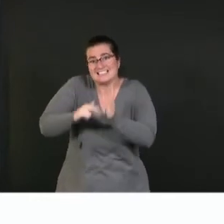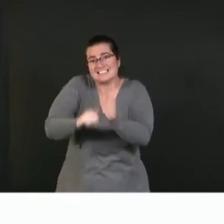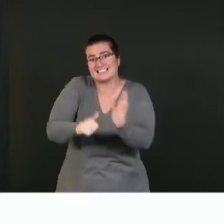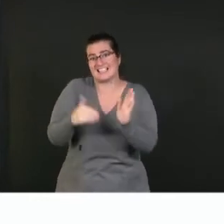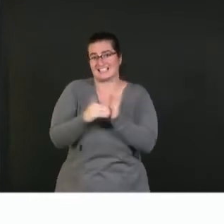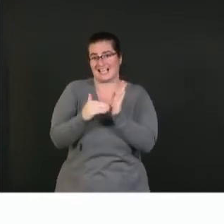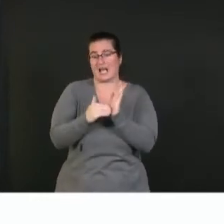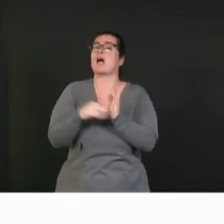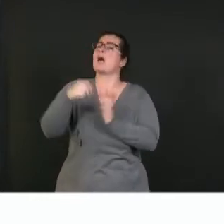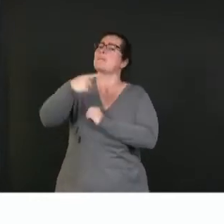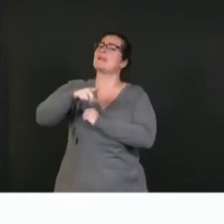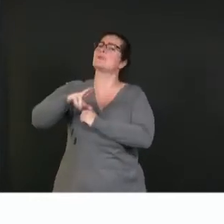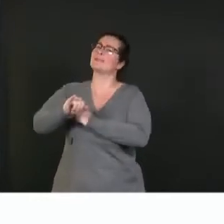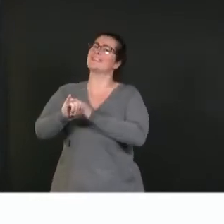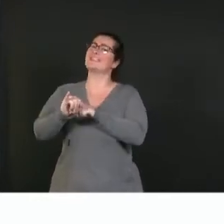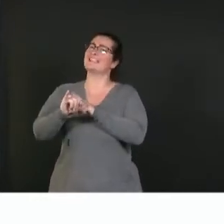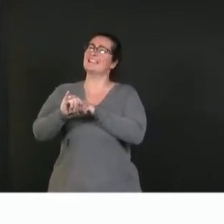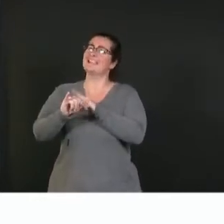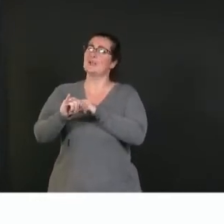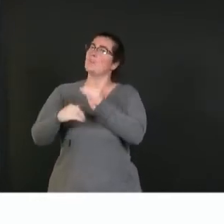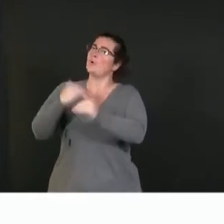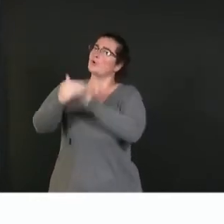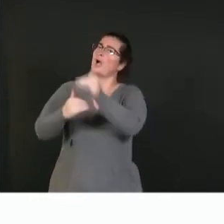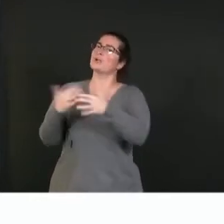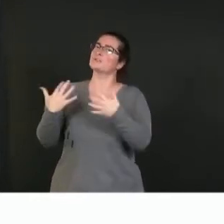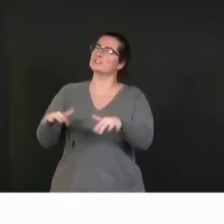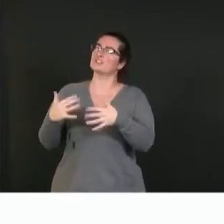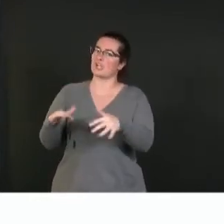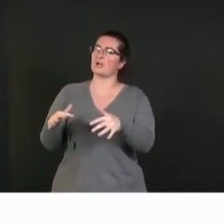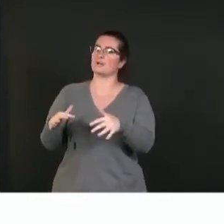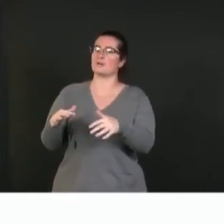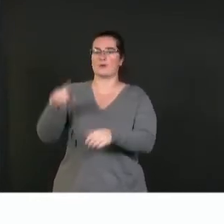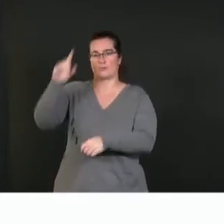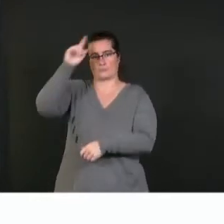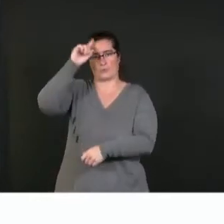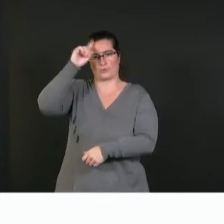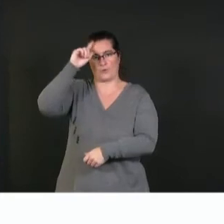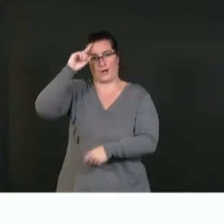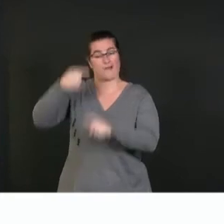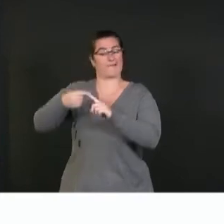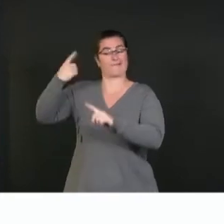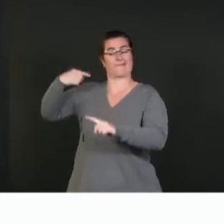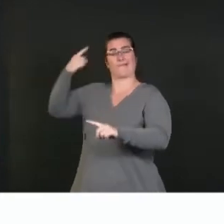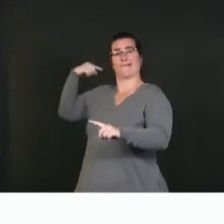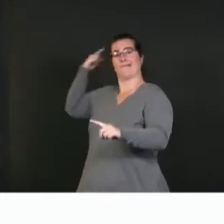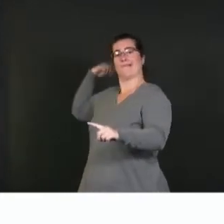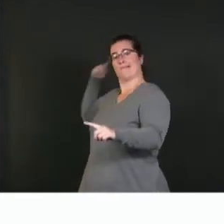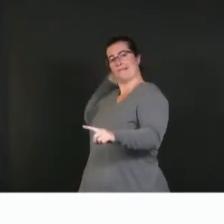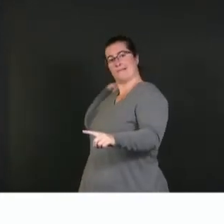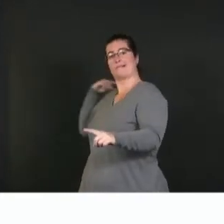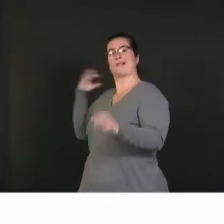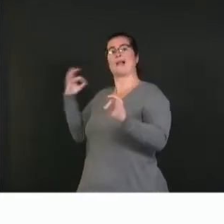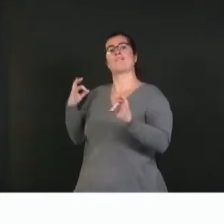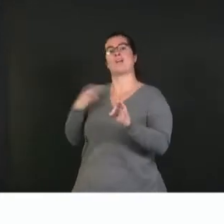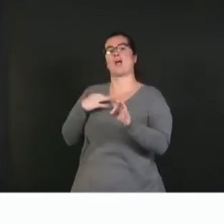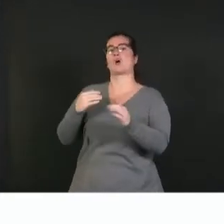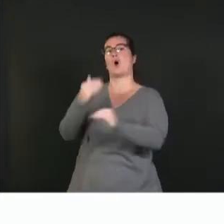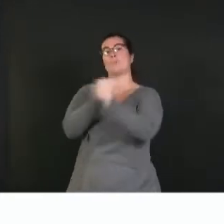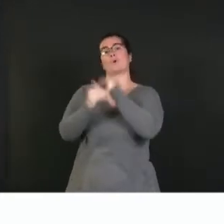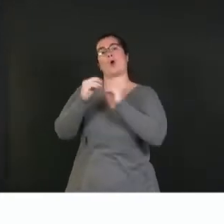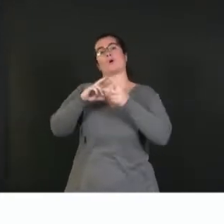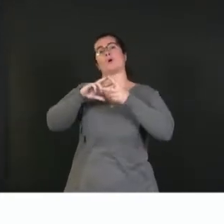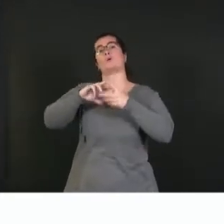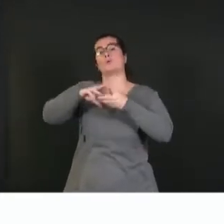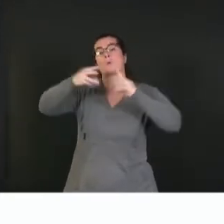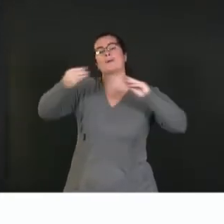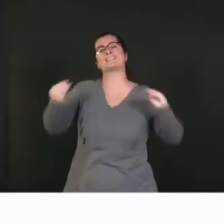un progrès, dont on pourrait discuter, mais déjà un progrès par rapport à la somme des anciens plans locaux d'urbanisme municipaux, mais qui mérite